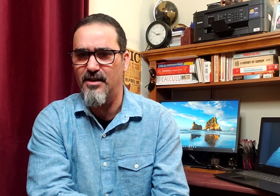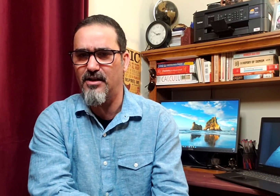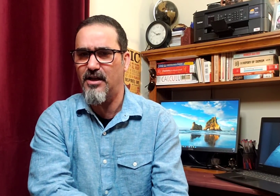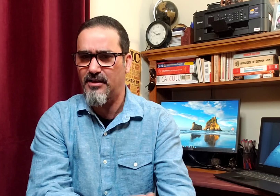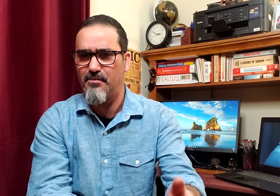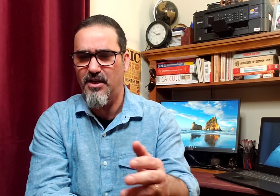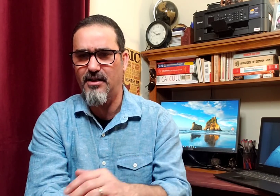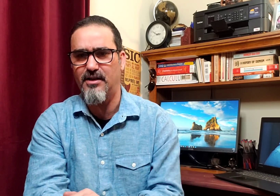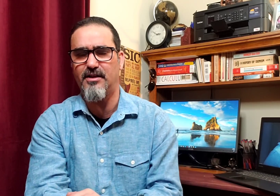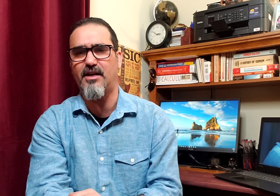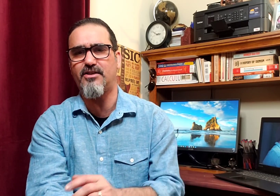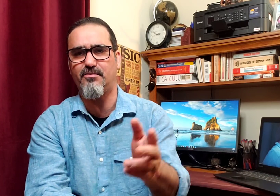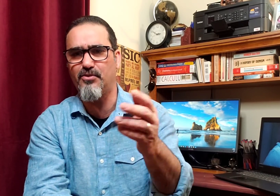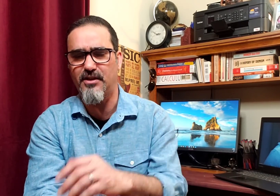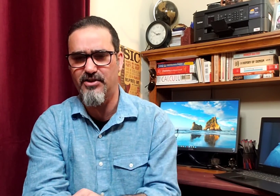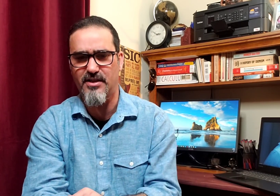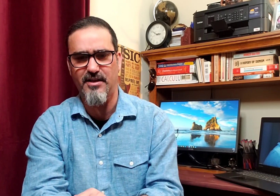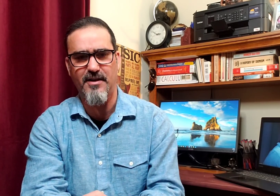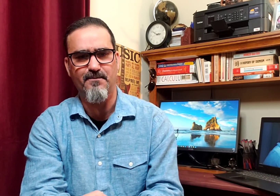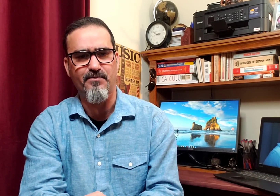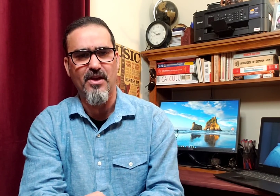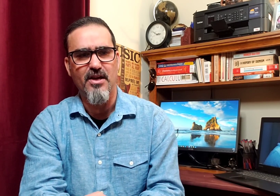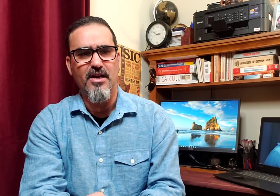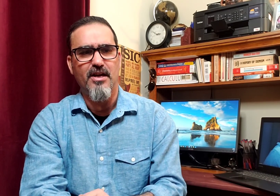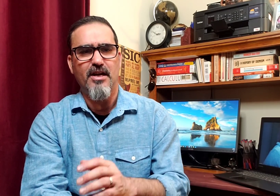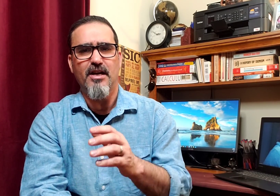ديال خطاب ديال الرئيس تبون الجزائري.